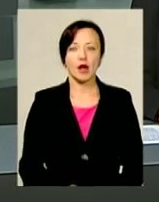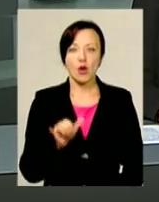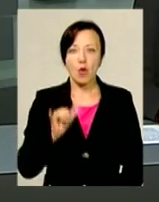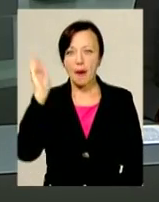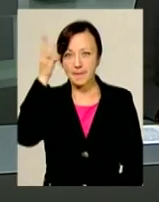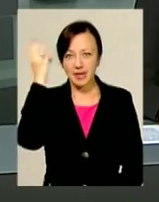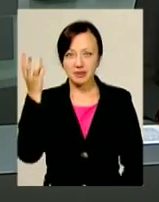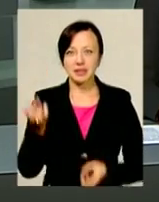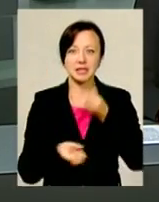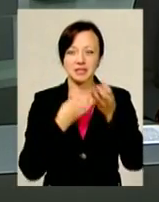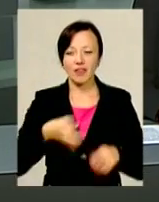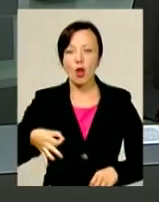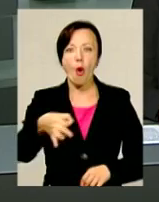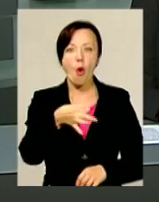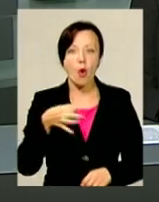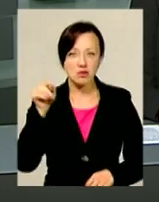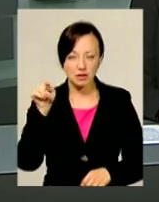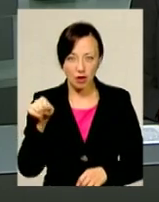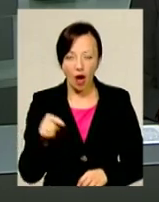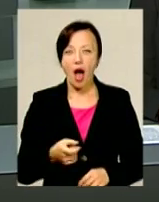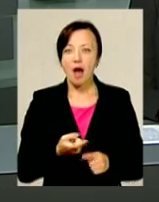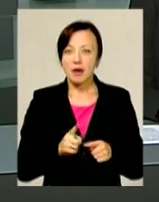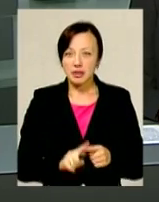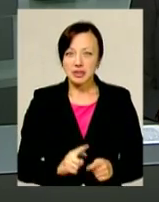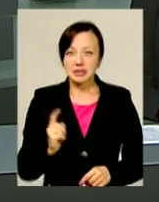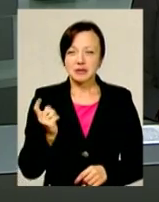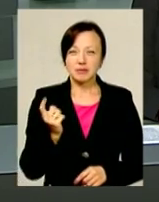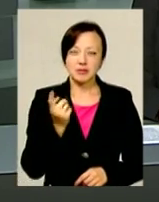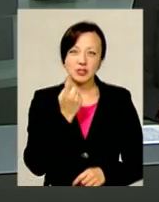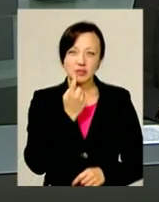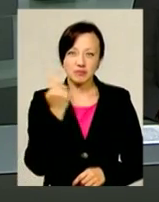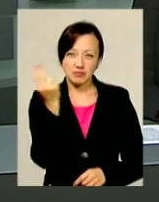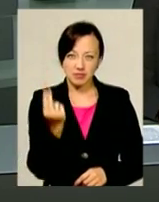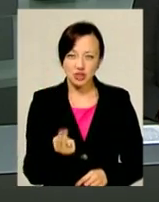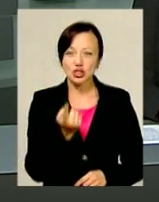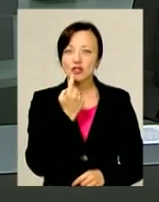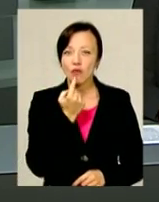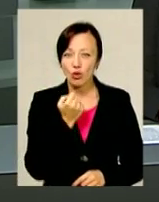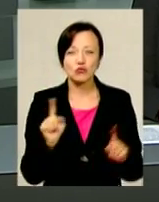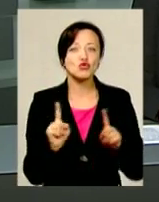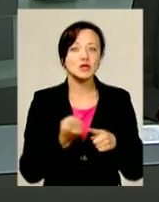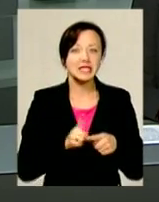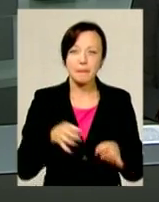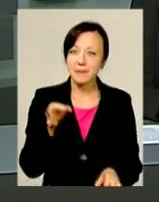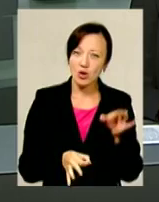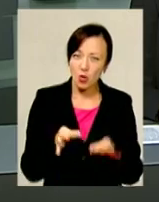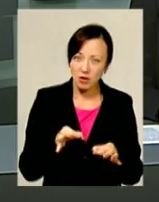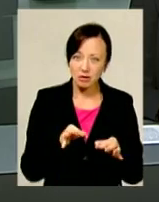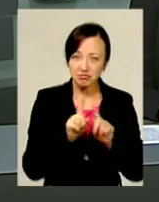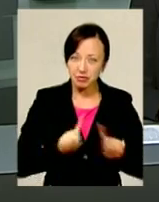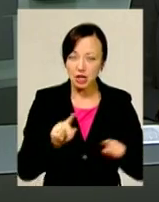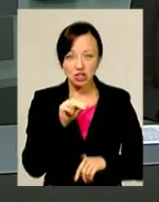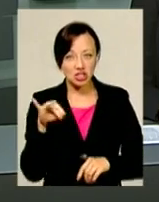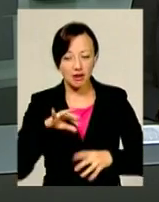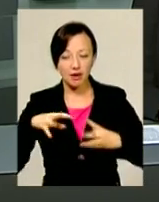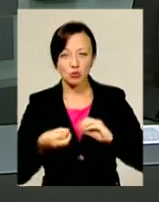Хмельницькому зацвіло озеро, що на Озерній. Причому забарвилося у червоний колір. Що це природна аномалія чи наслідок